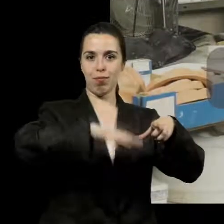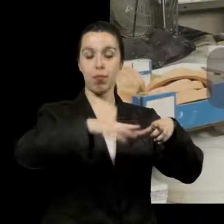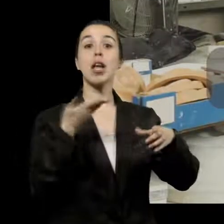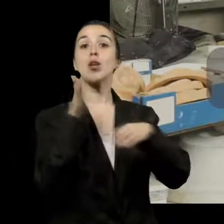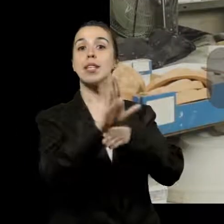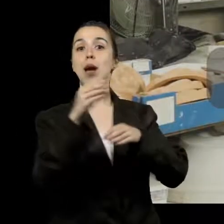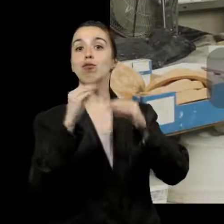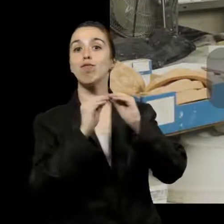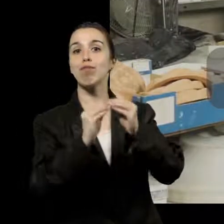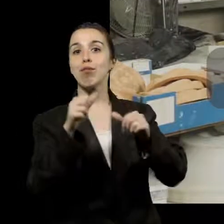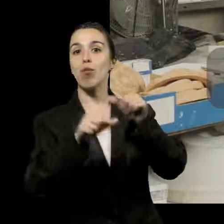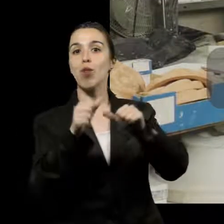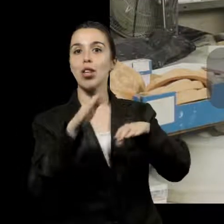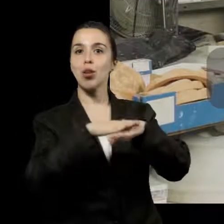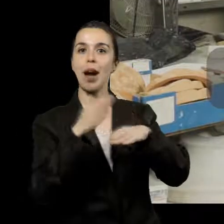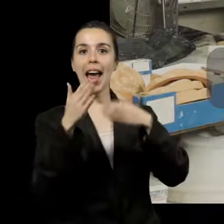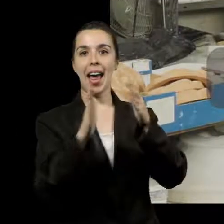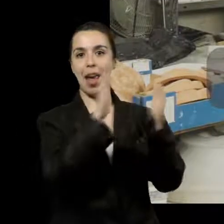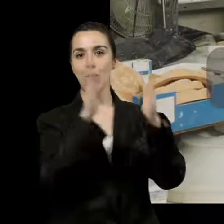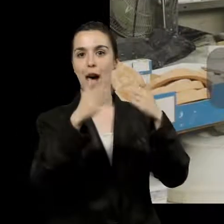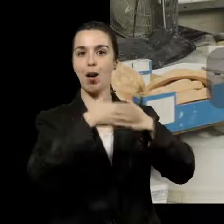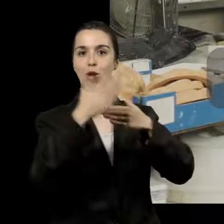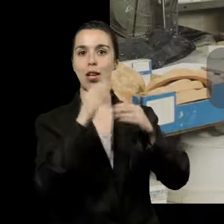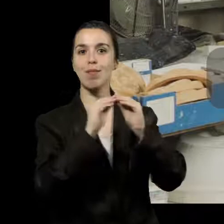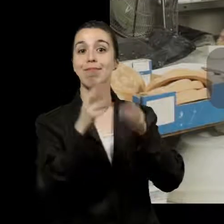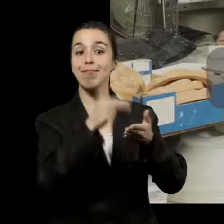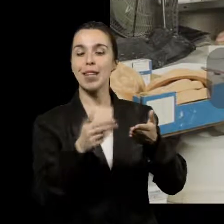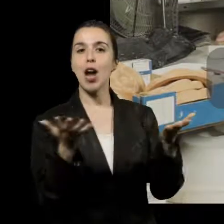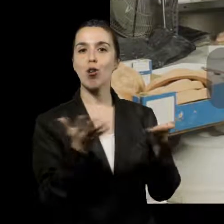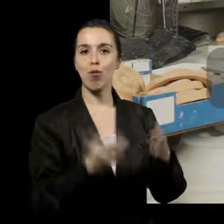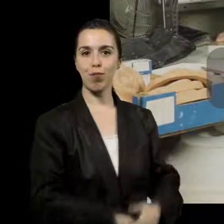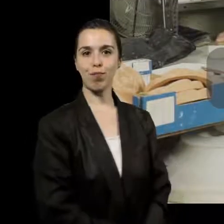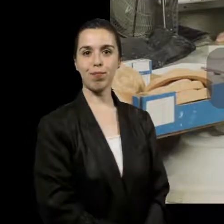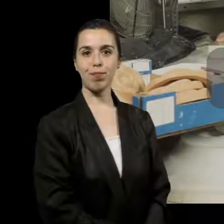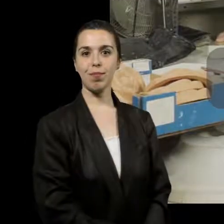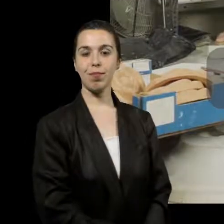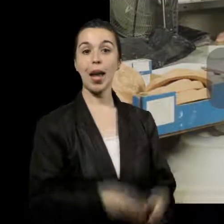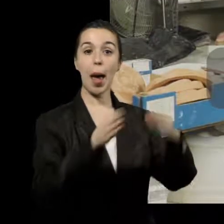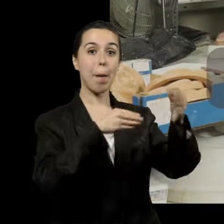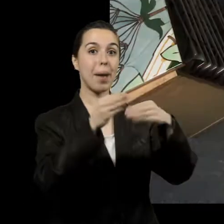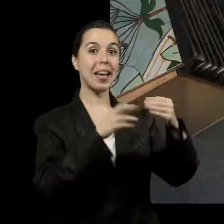Us presentem com es realitzava una rajola pintada amb el sistema de trepes en el període modernista.